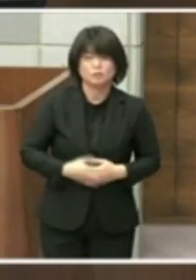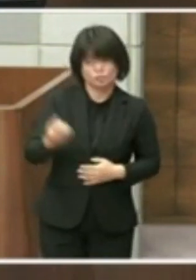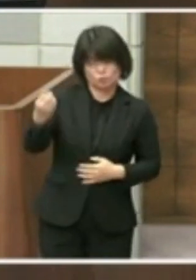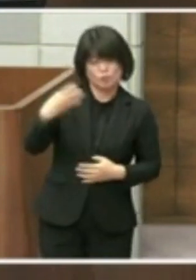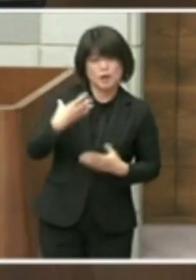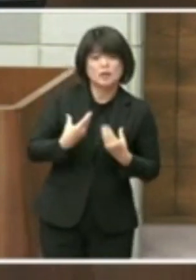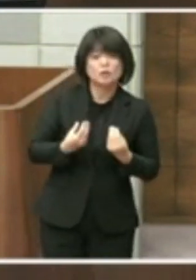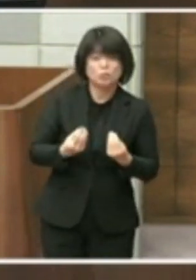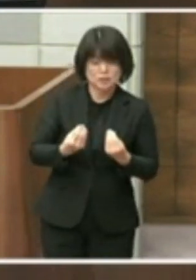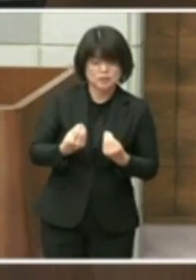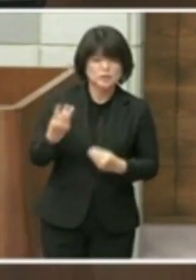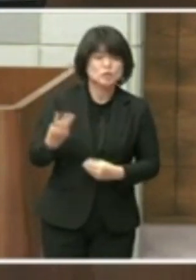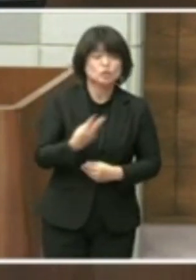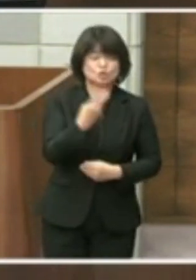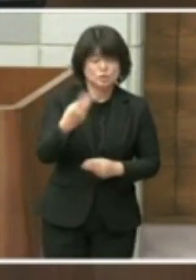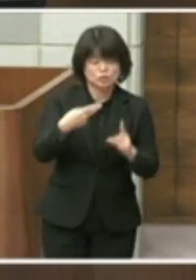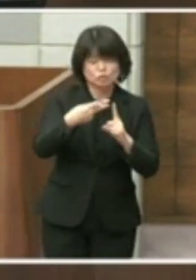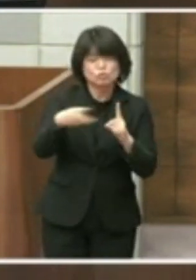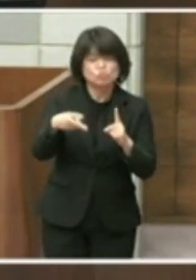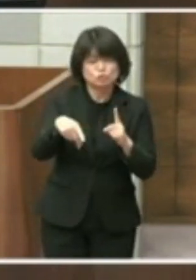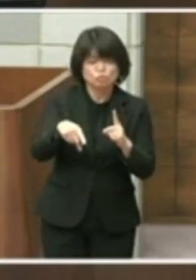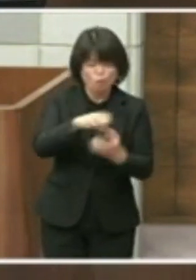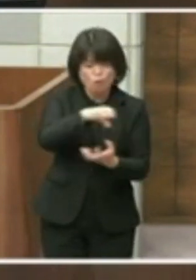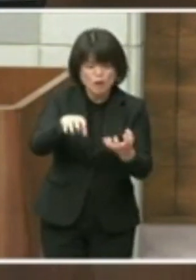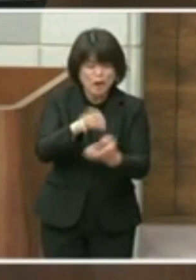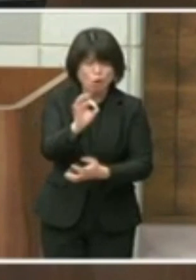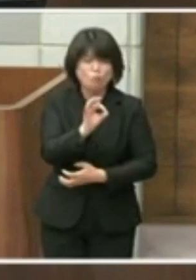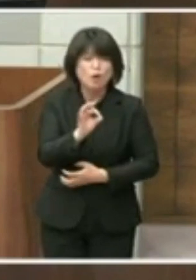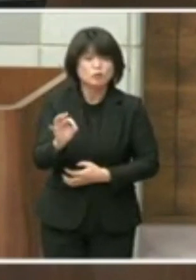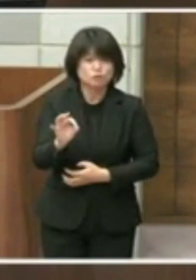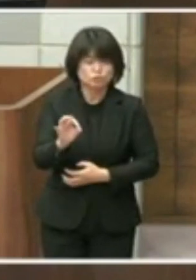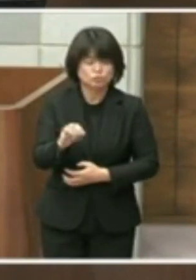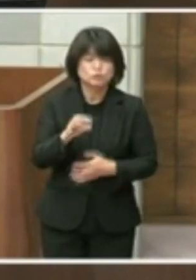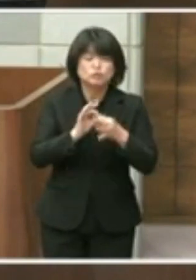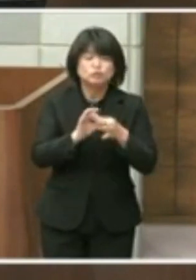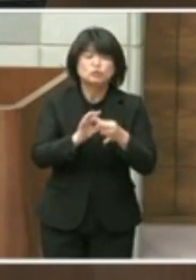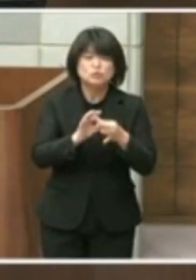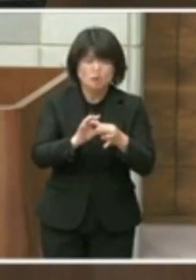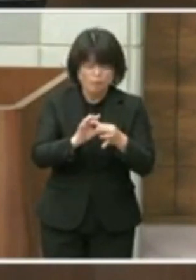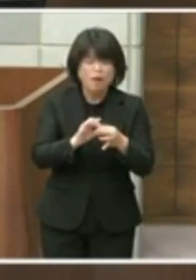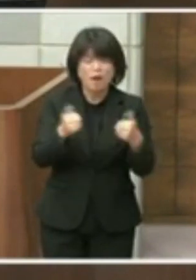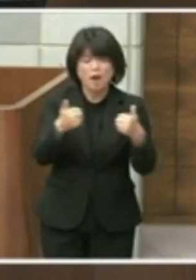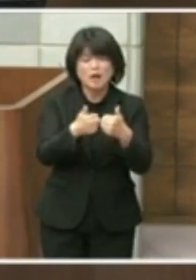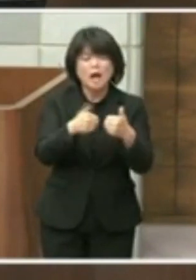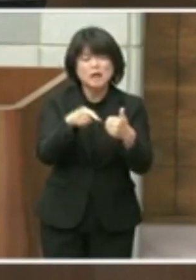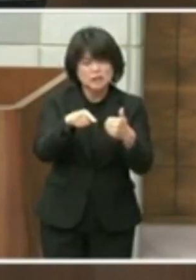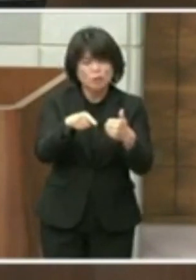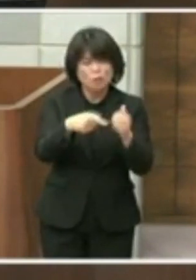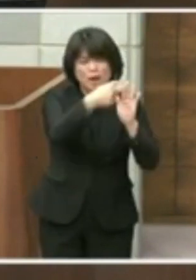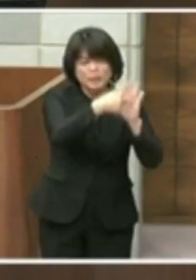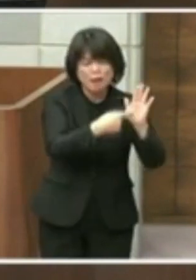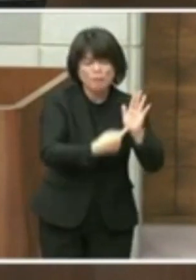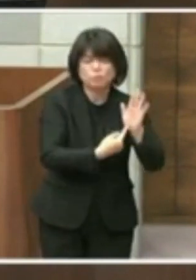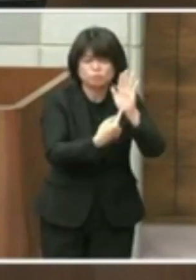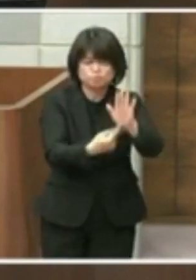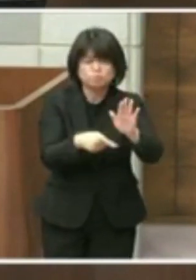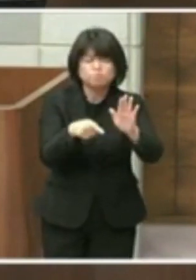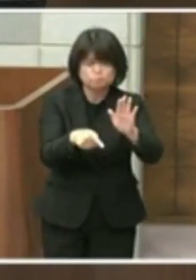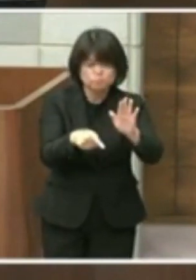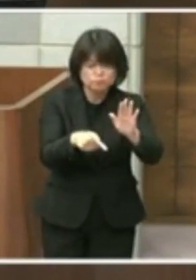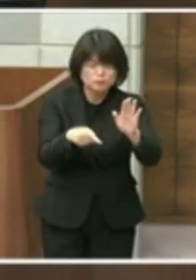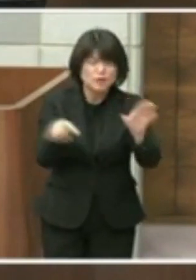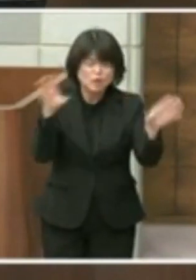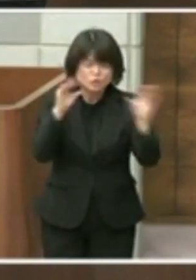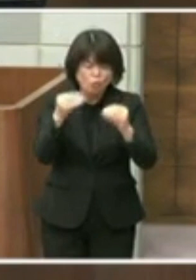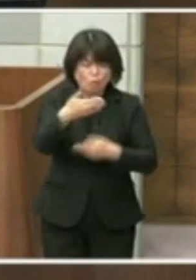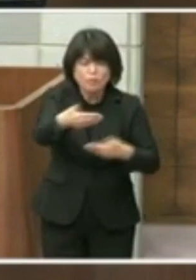摘の有機フッ素化合物、いわゆる PFAS につきましても、会議での議題として取り扱い、情報提供を受